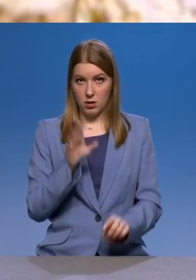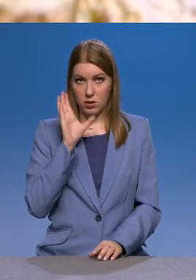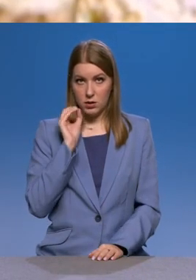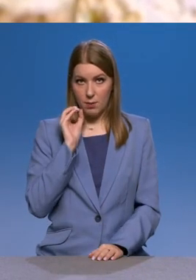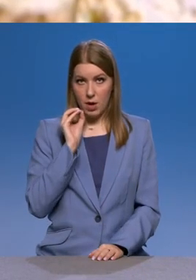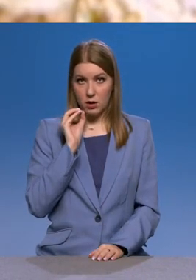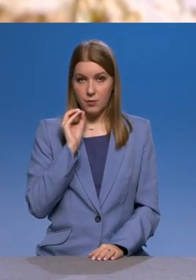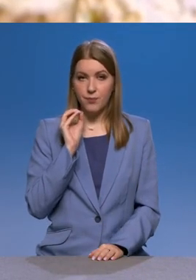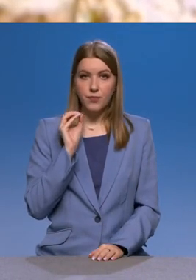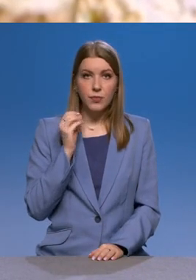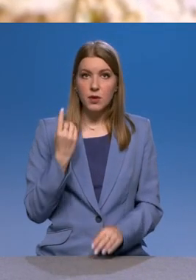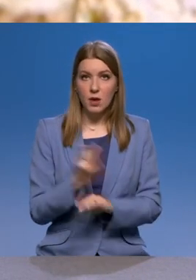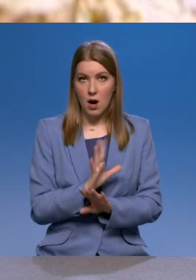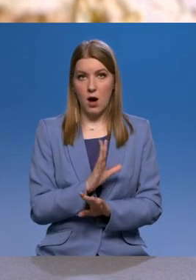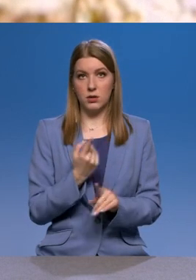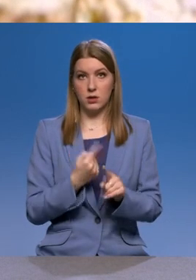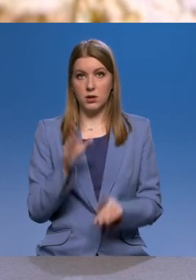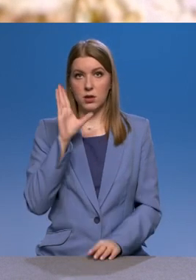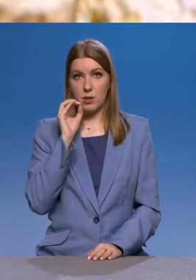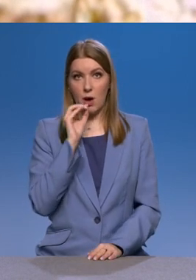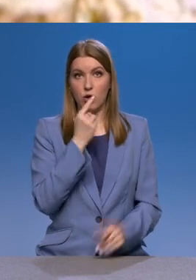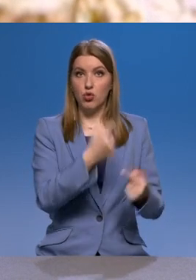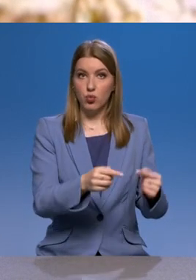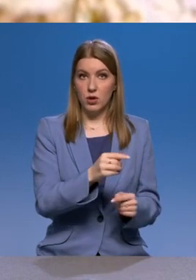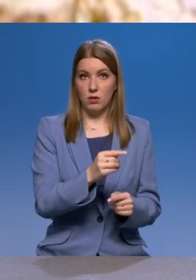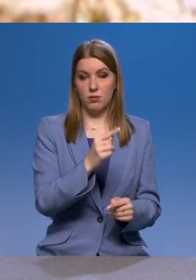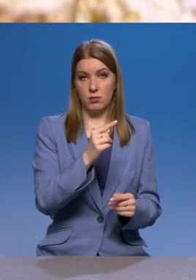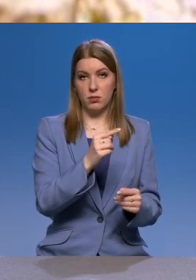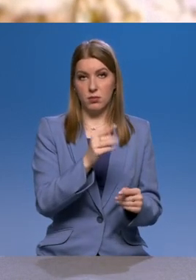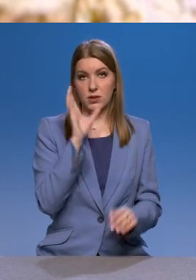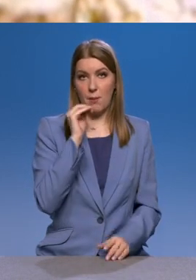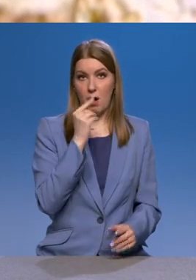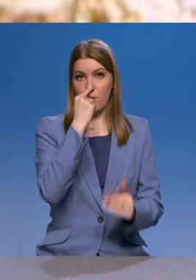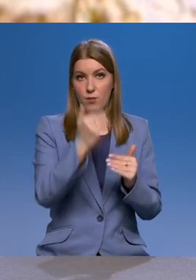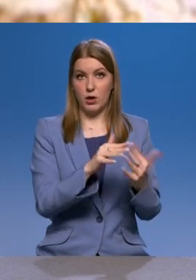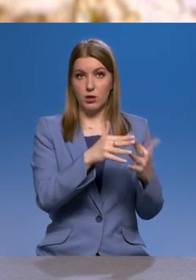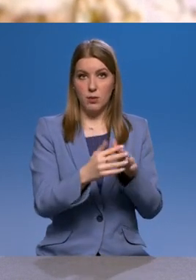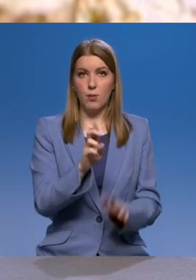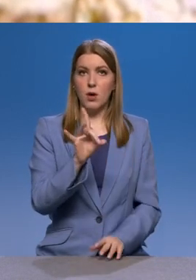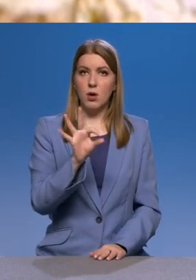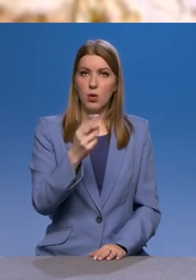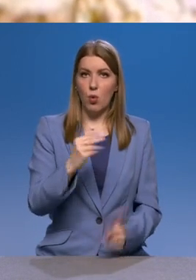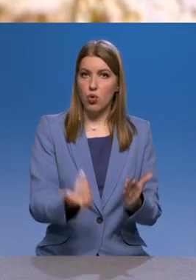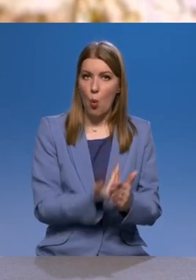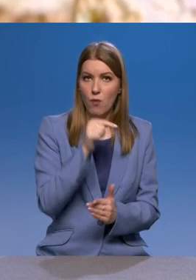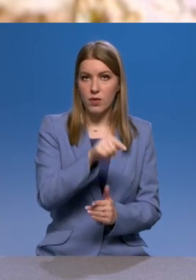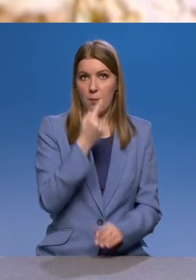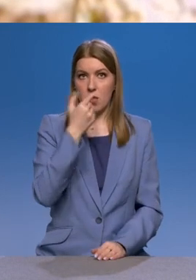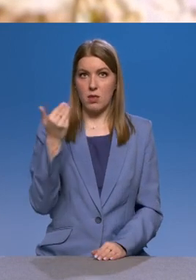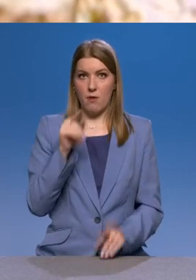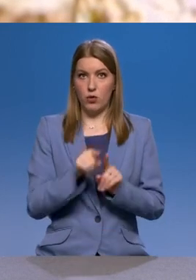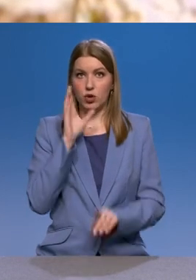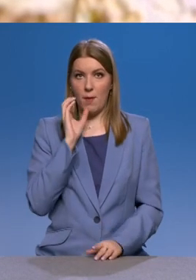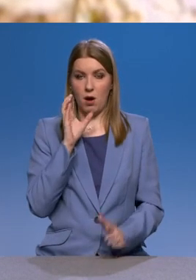Неоднократно эта собака загрызала собак в ближайших деревнях. Вот Новый Брод в Броде недавно загрызла собаку,